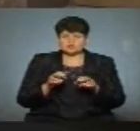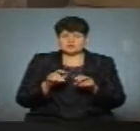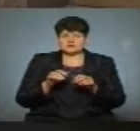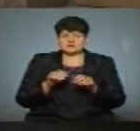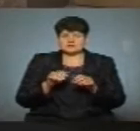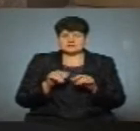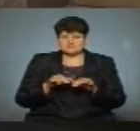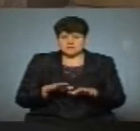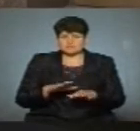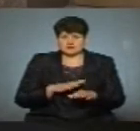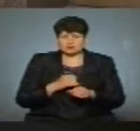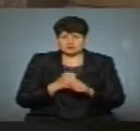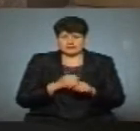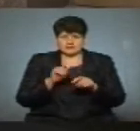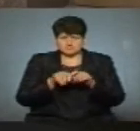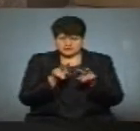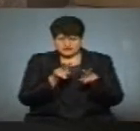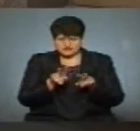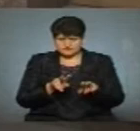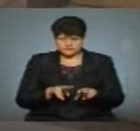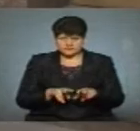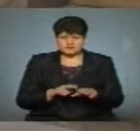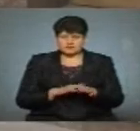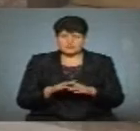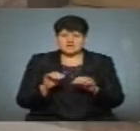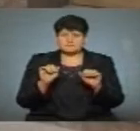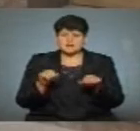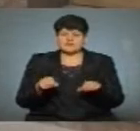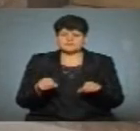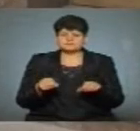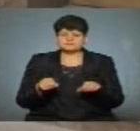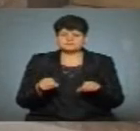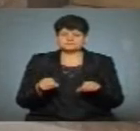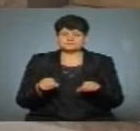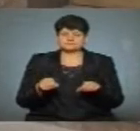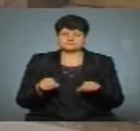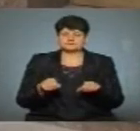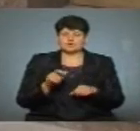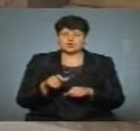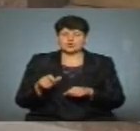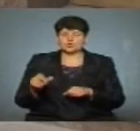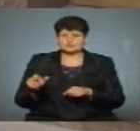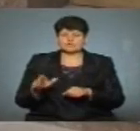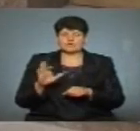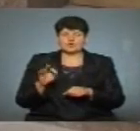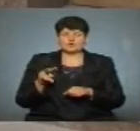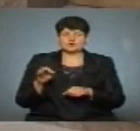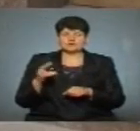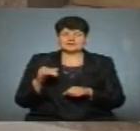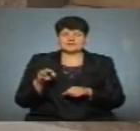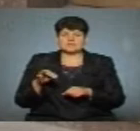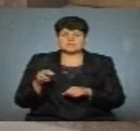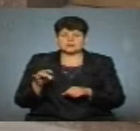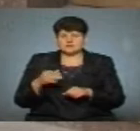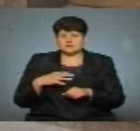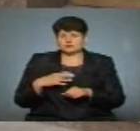здійснювали моніторинг дотримання прав людини, Володимира, власне. От,